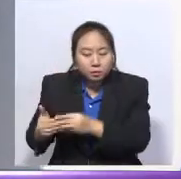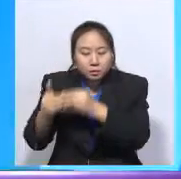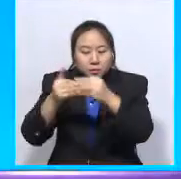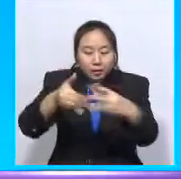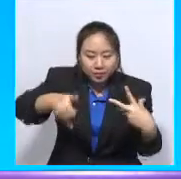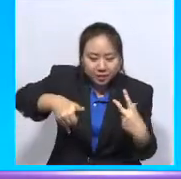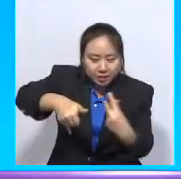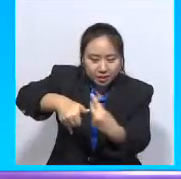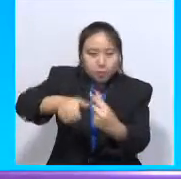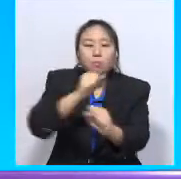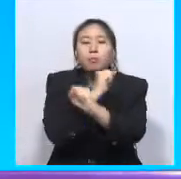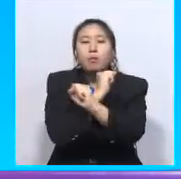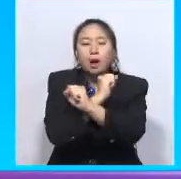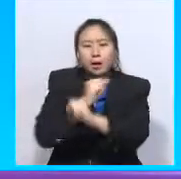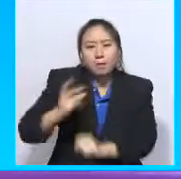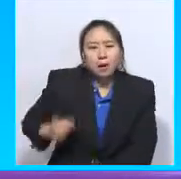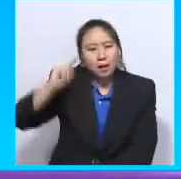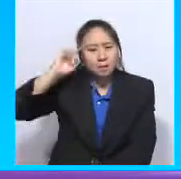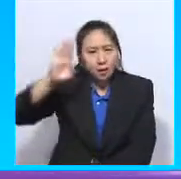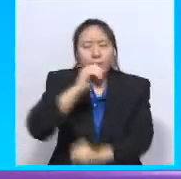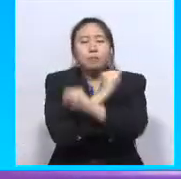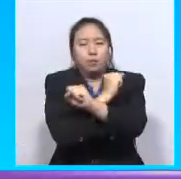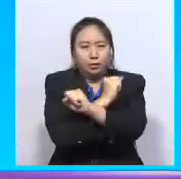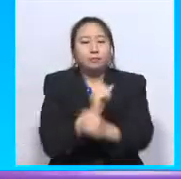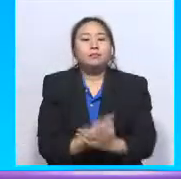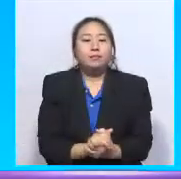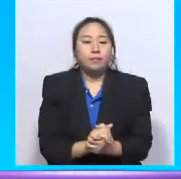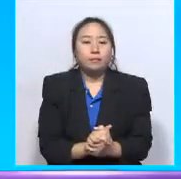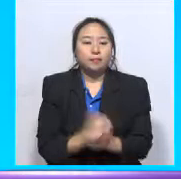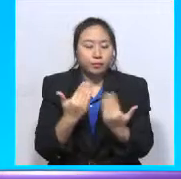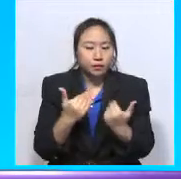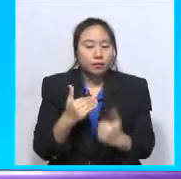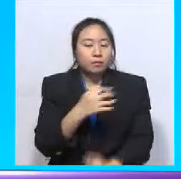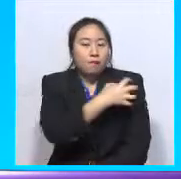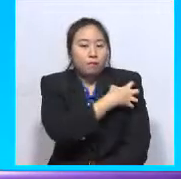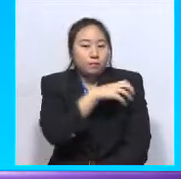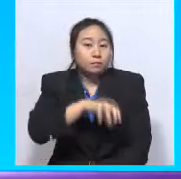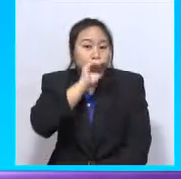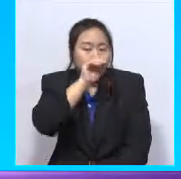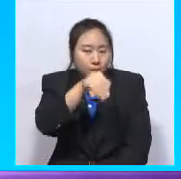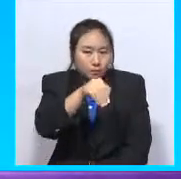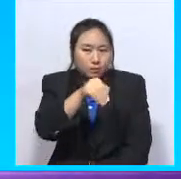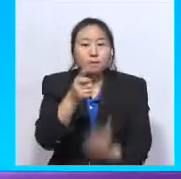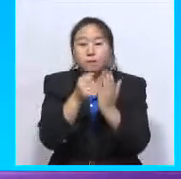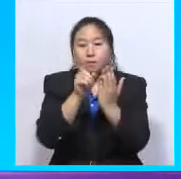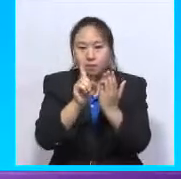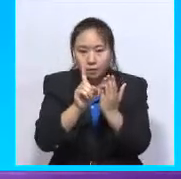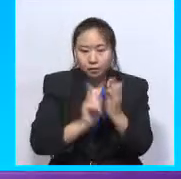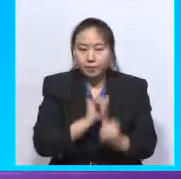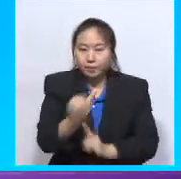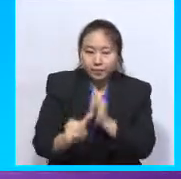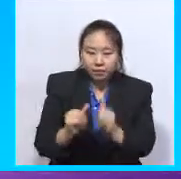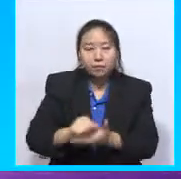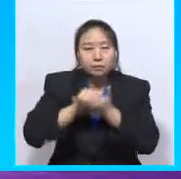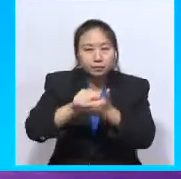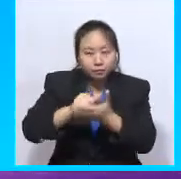ฉีดวัคซีนป้องกันโรคพิษสุนัขบ้าเป็นจำนวนมากนะคะขณะที่เทศบาลนครอุดรธานีเองก็เดินสายออกหน่วยบริ